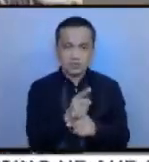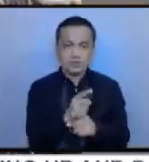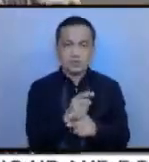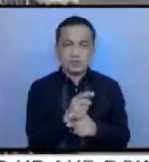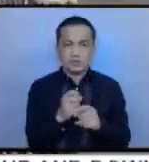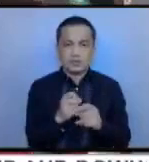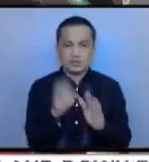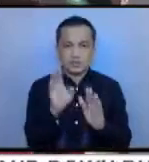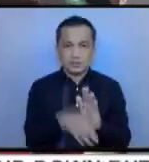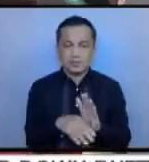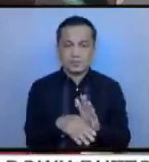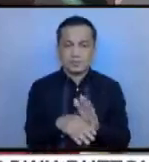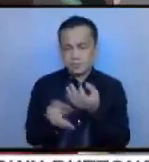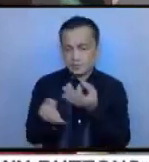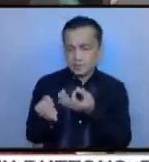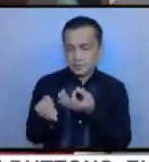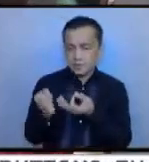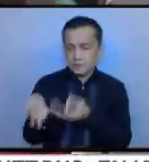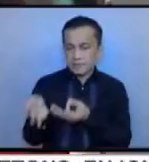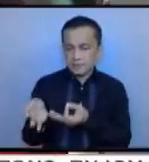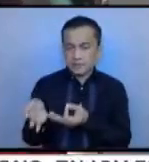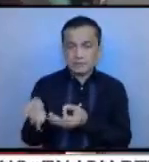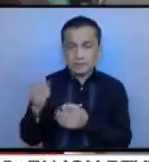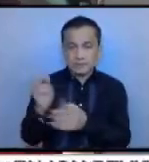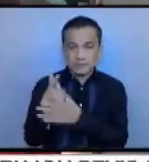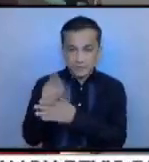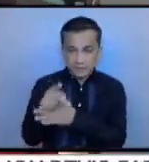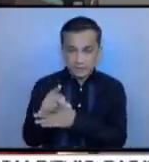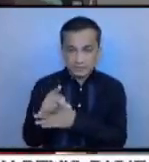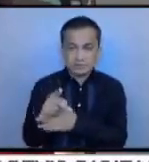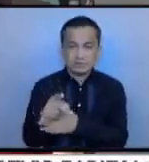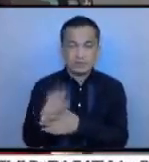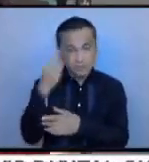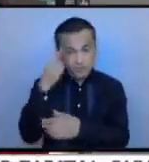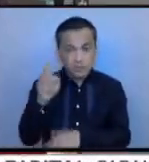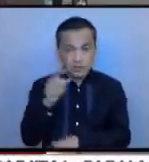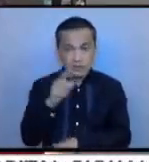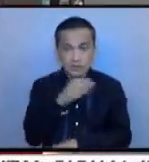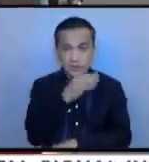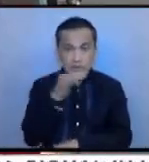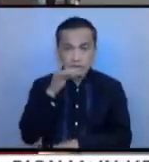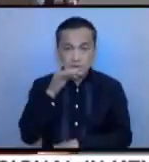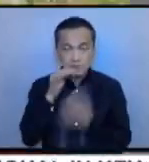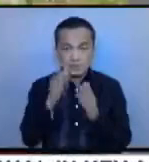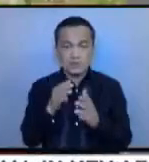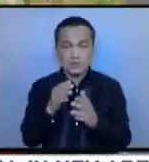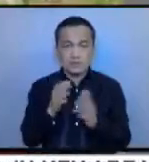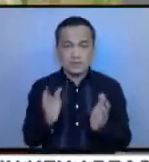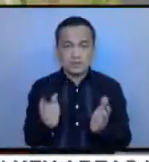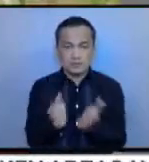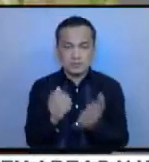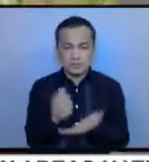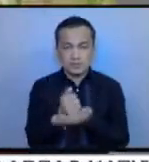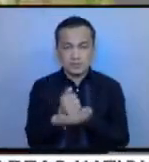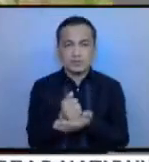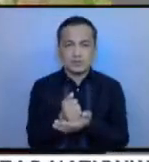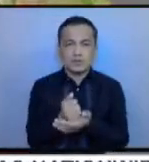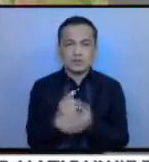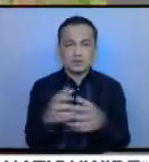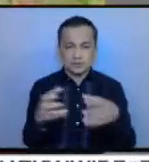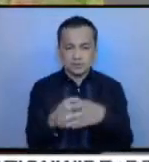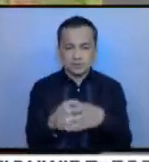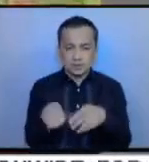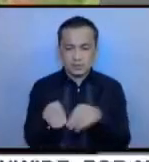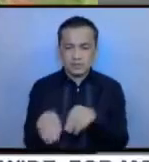mga magsasaka. Ayon pa sa Pangulo, makatutulong ito para mapasiglang muli ang sektor ng agrikultura. Pinulong din ni